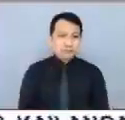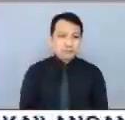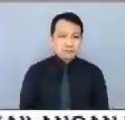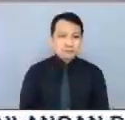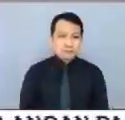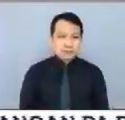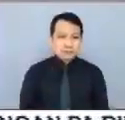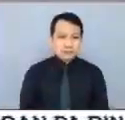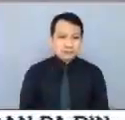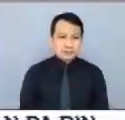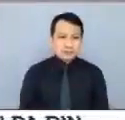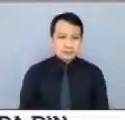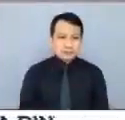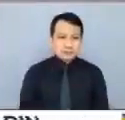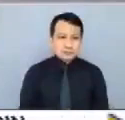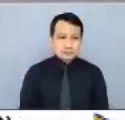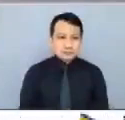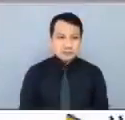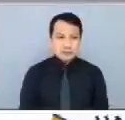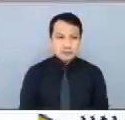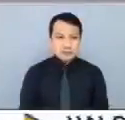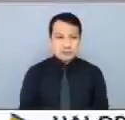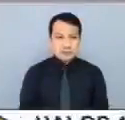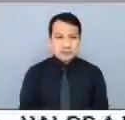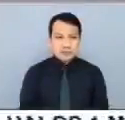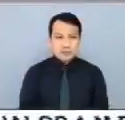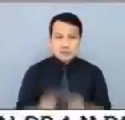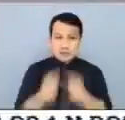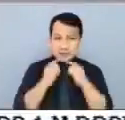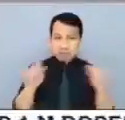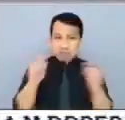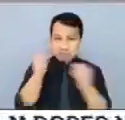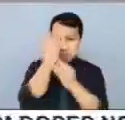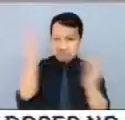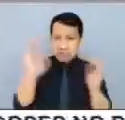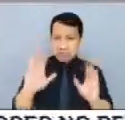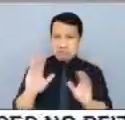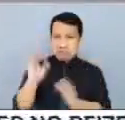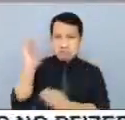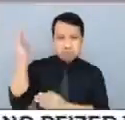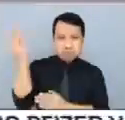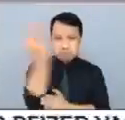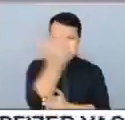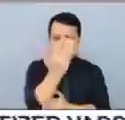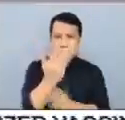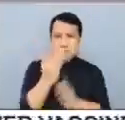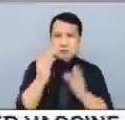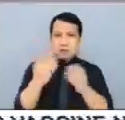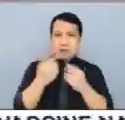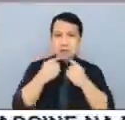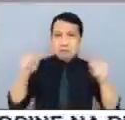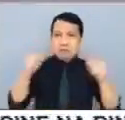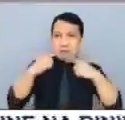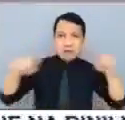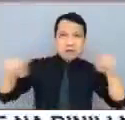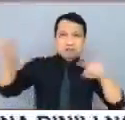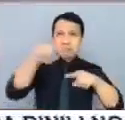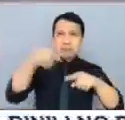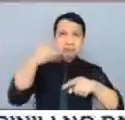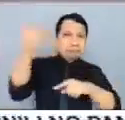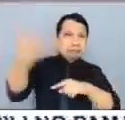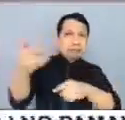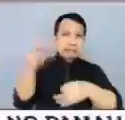Aljo Bendijo. Magandang umaga. Opo. Good morning. Dito po, live po tayo sa PTV.